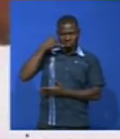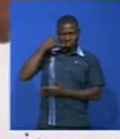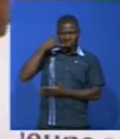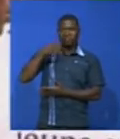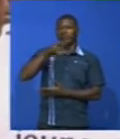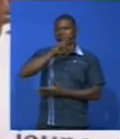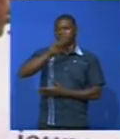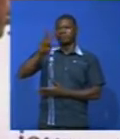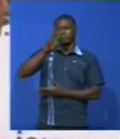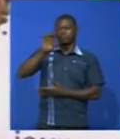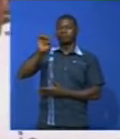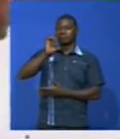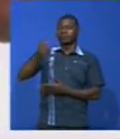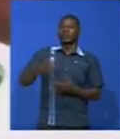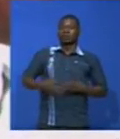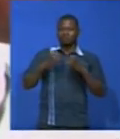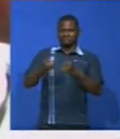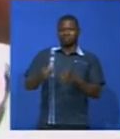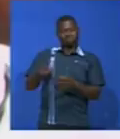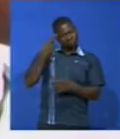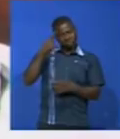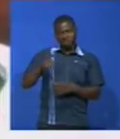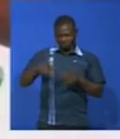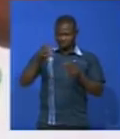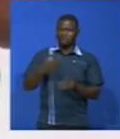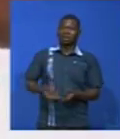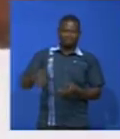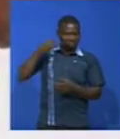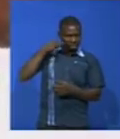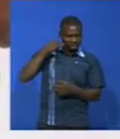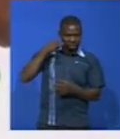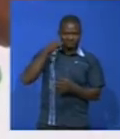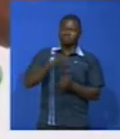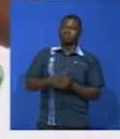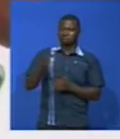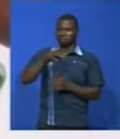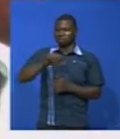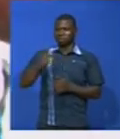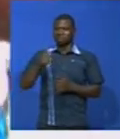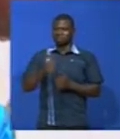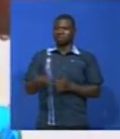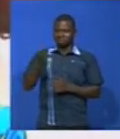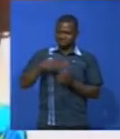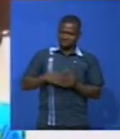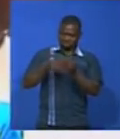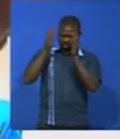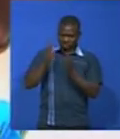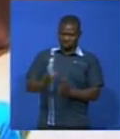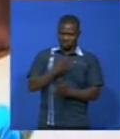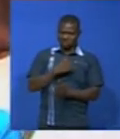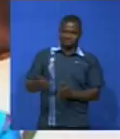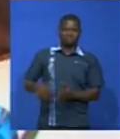pour pouvoir entrer en contact avec des accompagnateurs, des mentors sur toutes les questions liées à